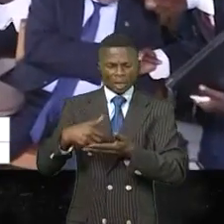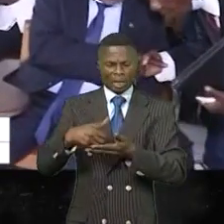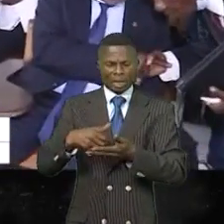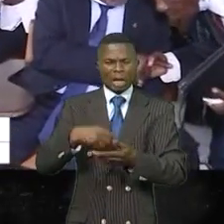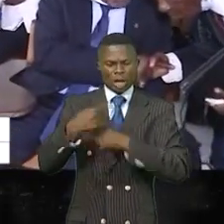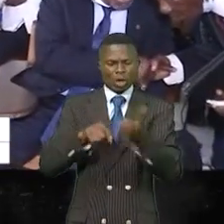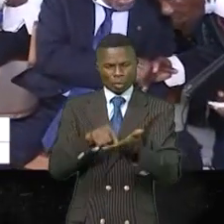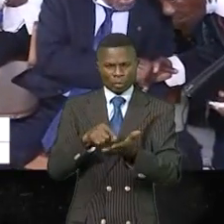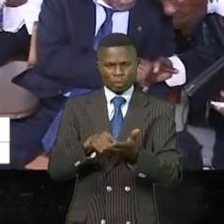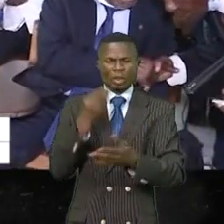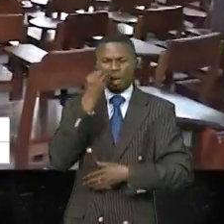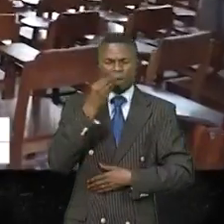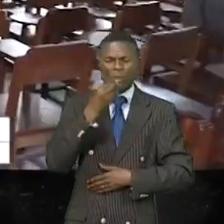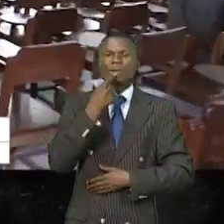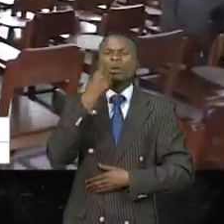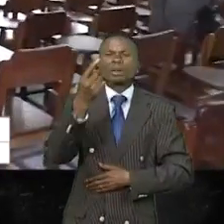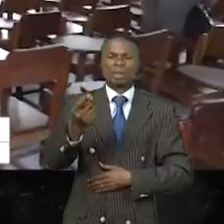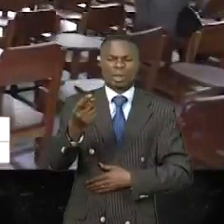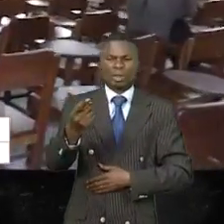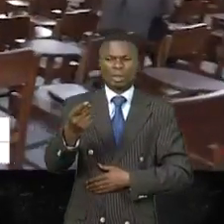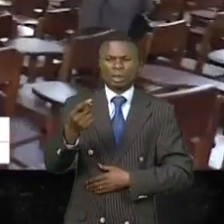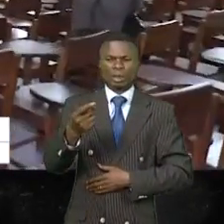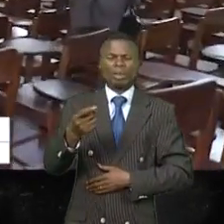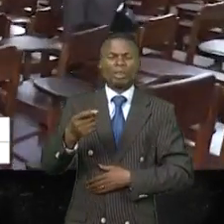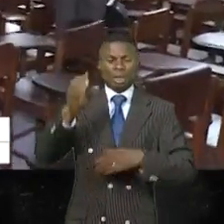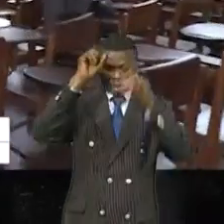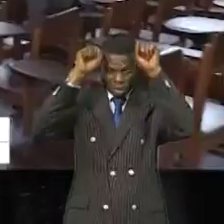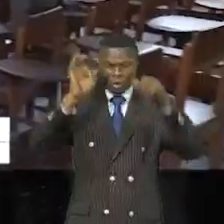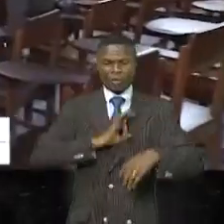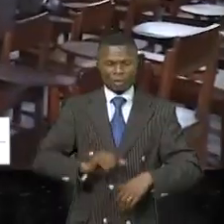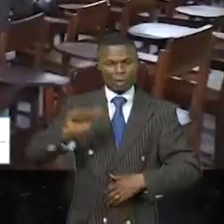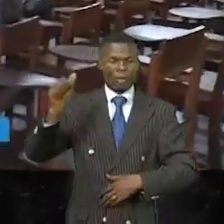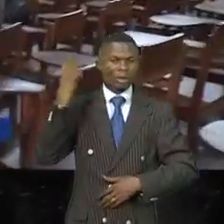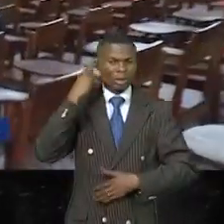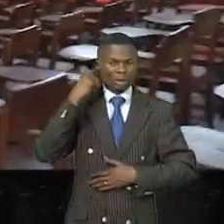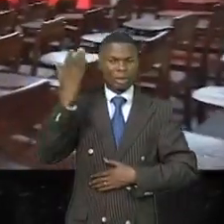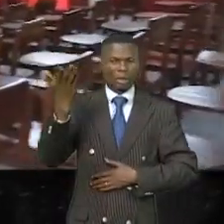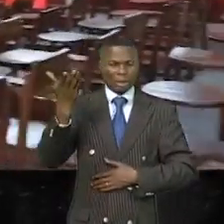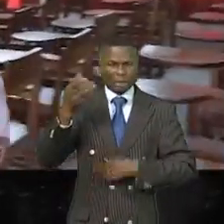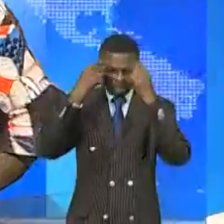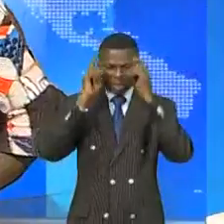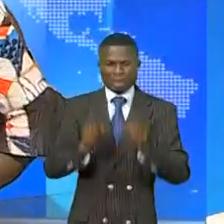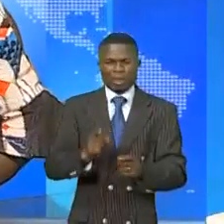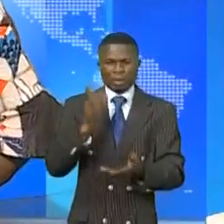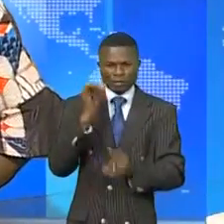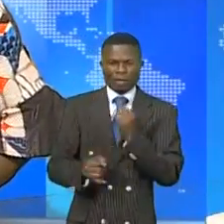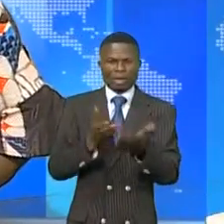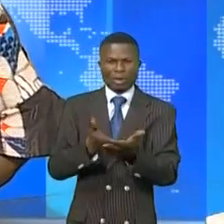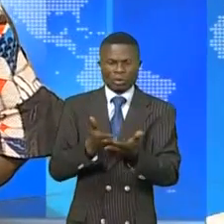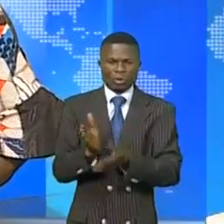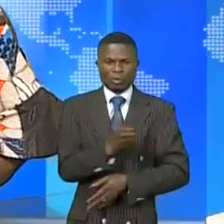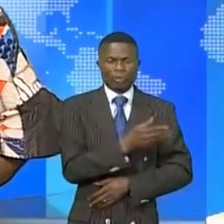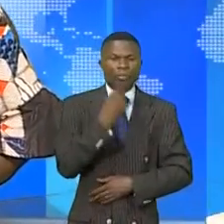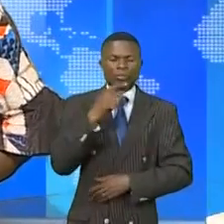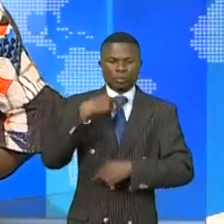Une déclaration a été faite dont le chef de l'État, Félix-Antoine Tshisekedi Tshilombo, reste le destinataire. Je l'ai